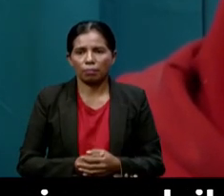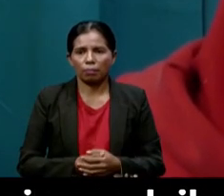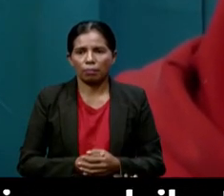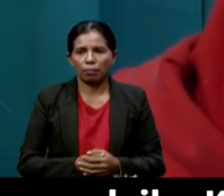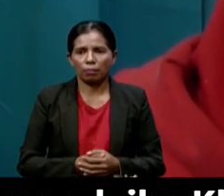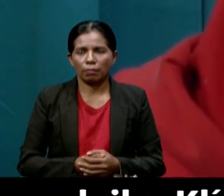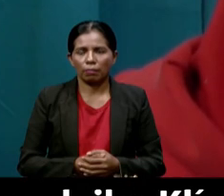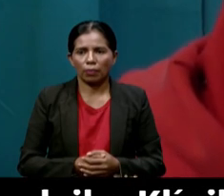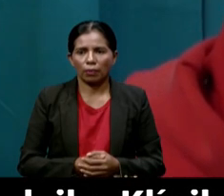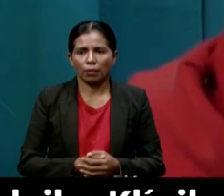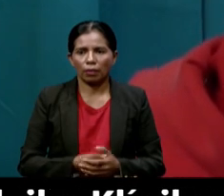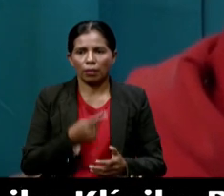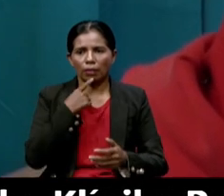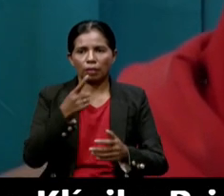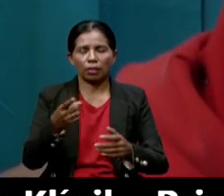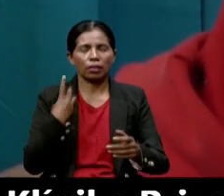istilah dia ambil